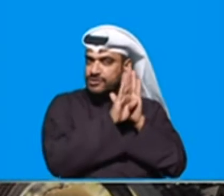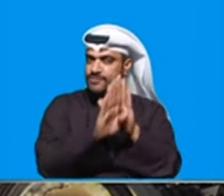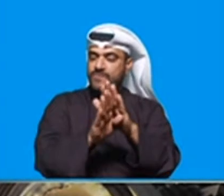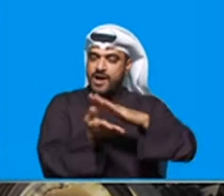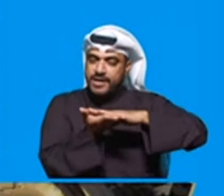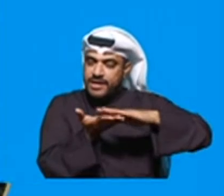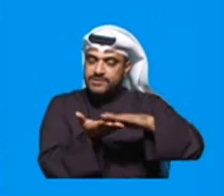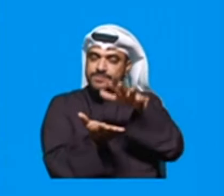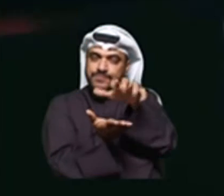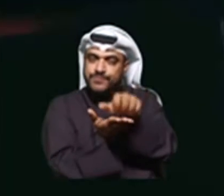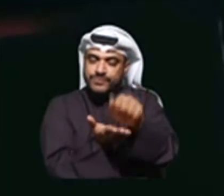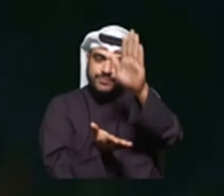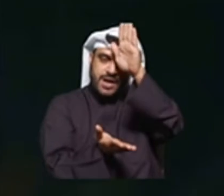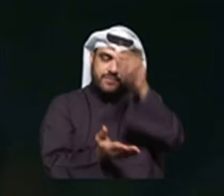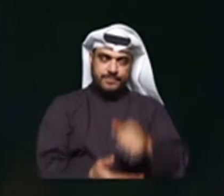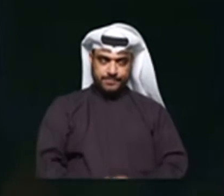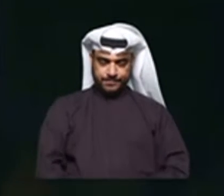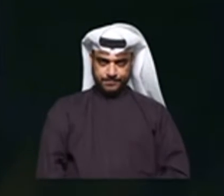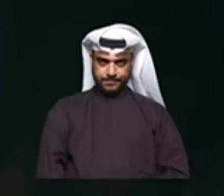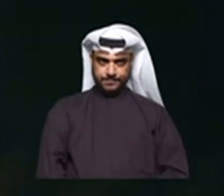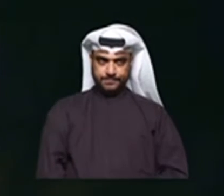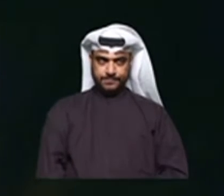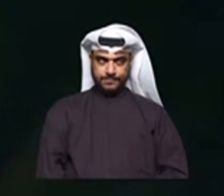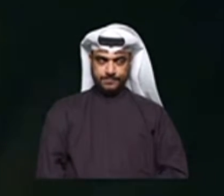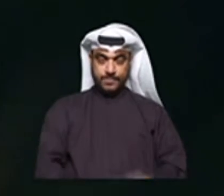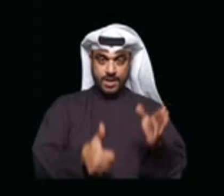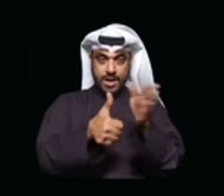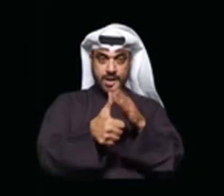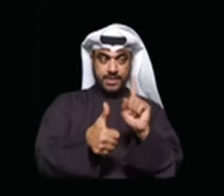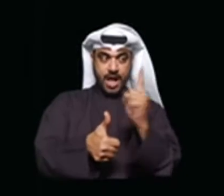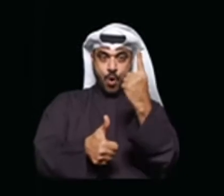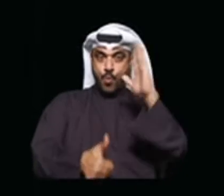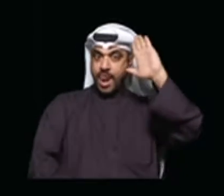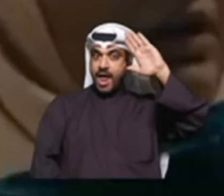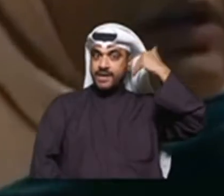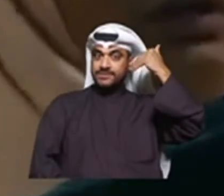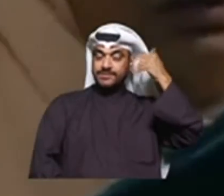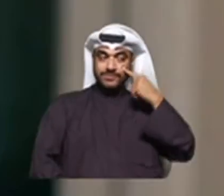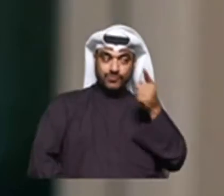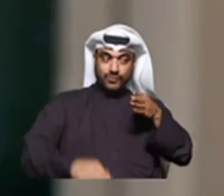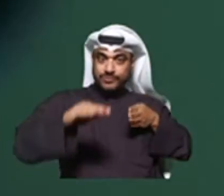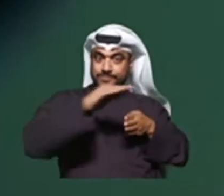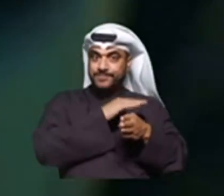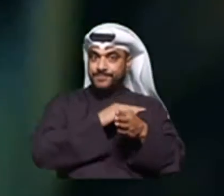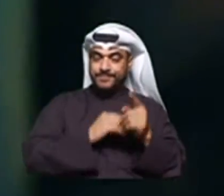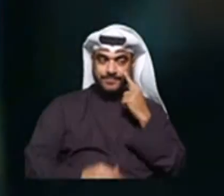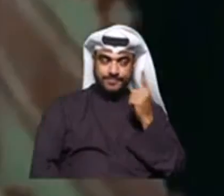وتحريره من براثن الغزو الغاشم. أول عنصر نسائي يدخل المجموعة،